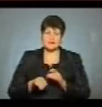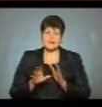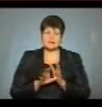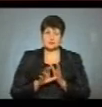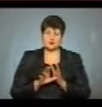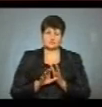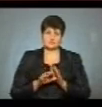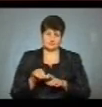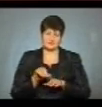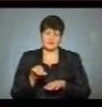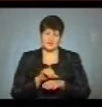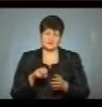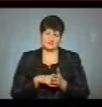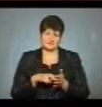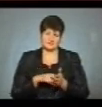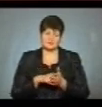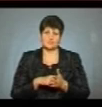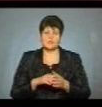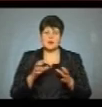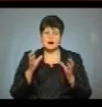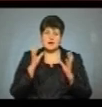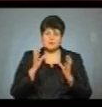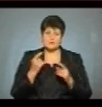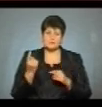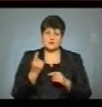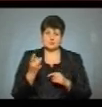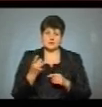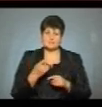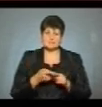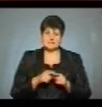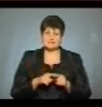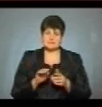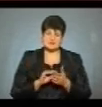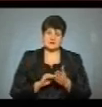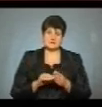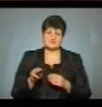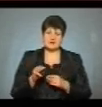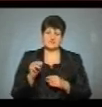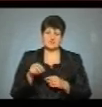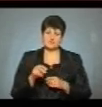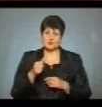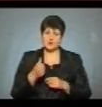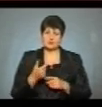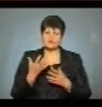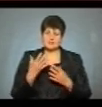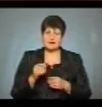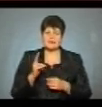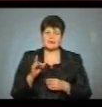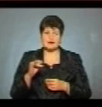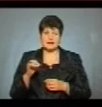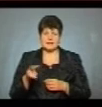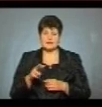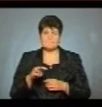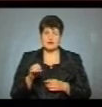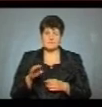адресу Українського радіо. Перший радіодиктант Національної єдності відбувся у травні 2000 року, до дня Кирила і Мефодія та з